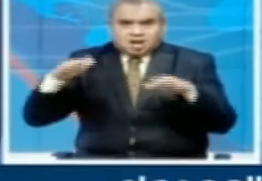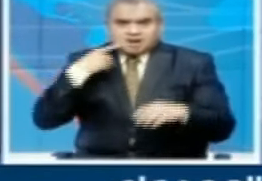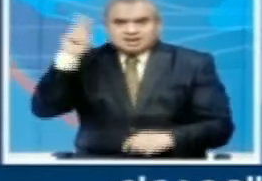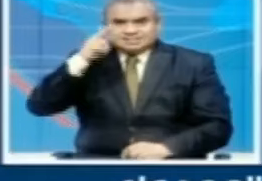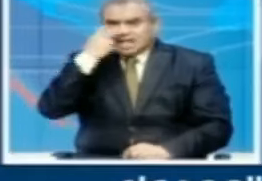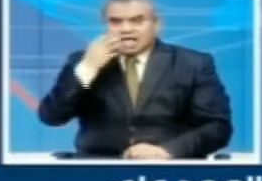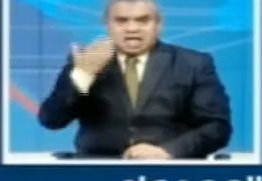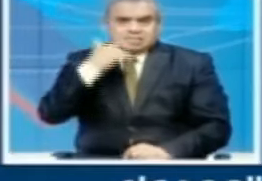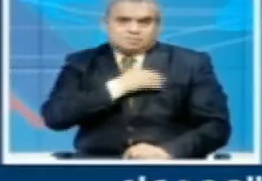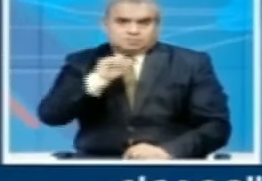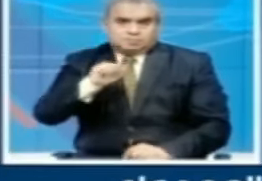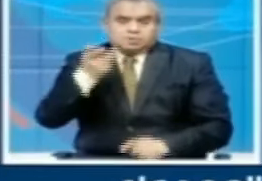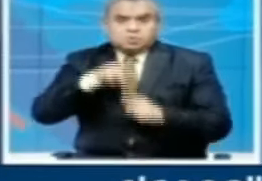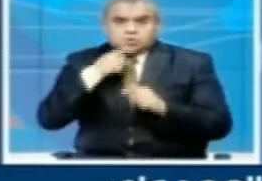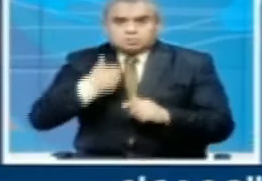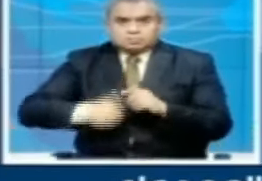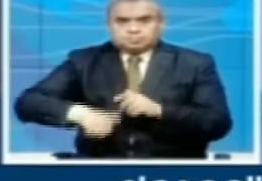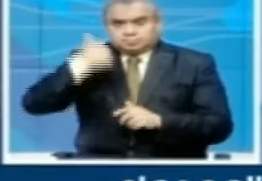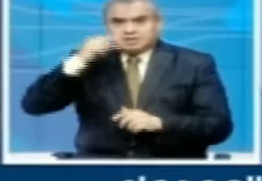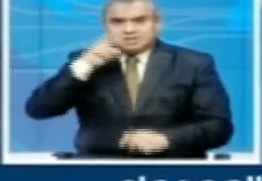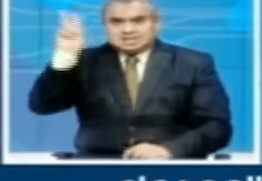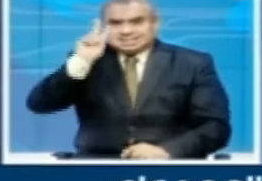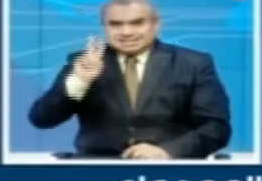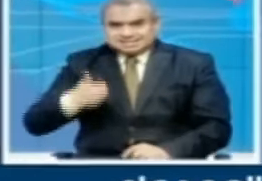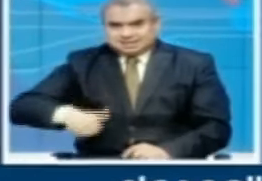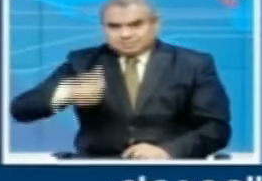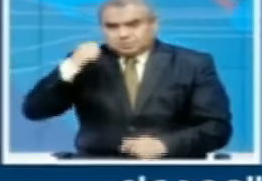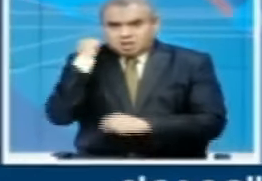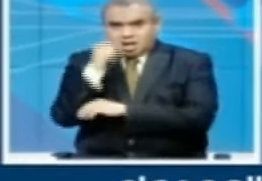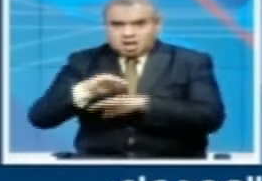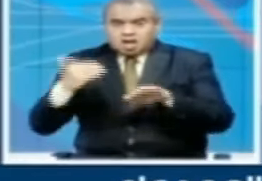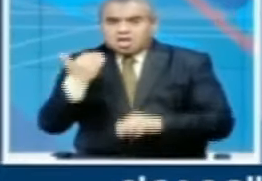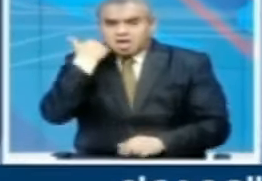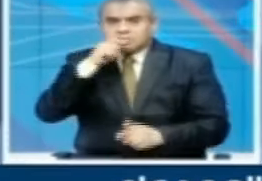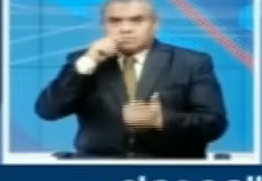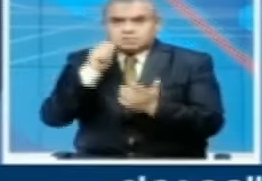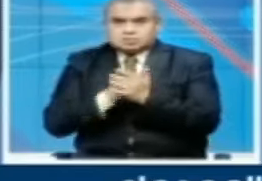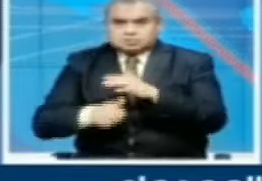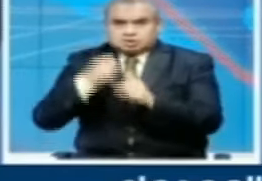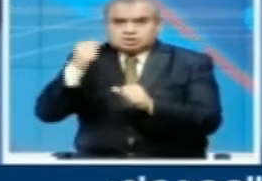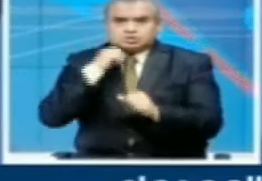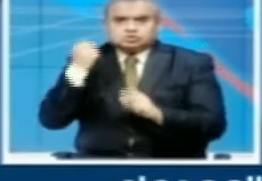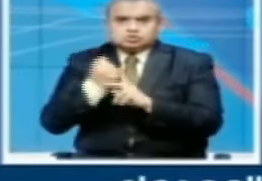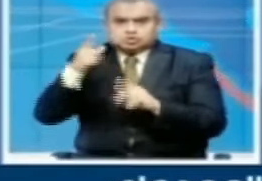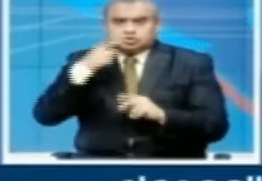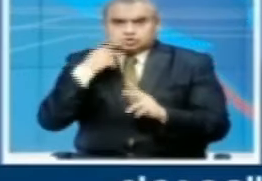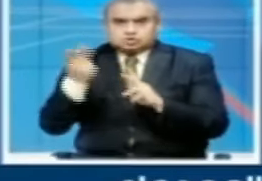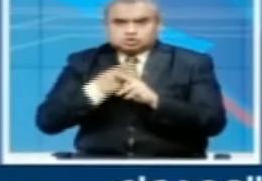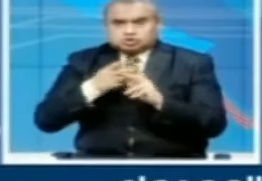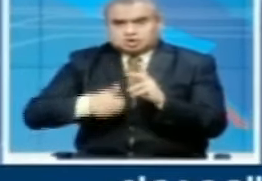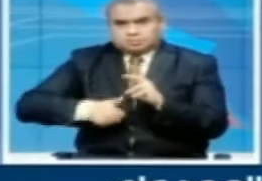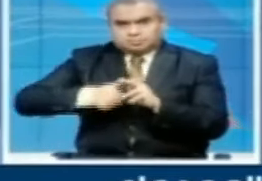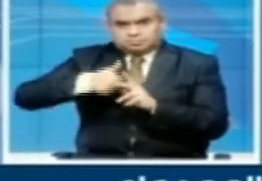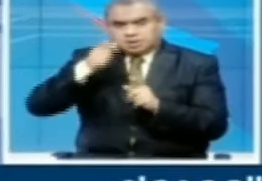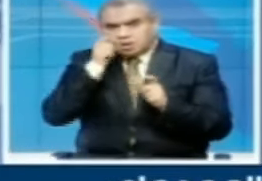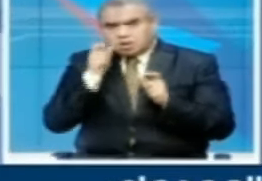الحبيبة. وإن تحرير سيناء لم يكن مجرد عودة للأرض، بل كان تأكيدا على قدرة هذا الشعب على تحقيق المستحيل